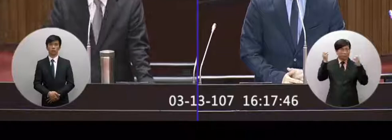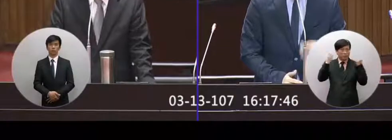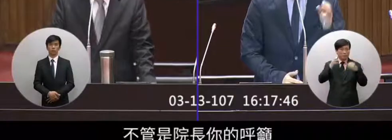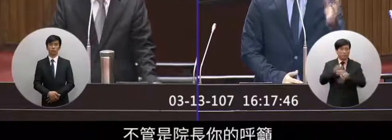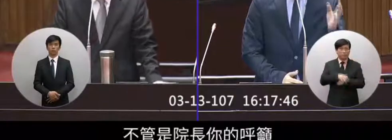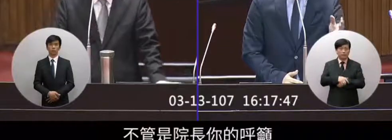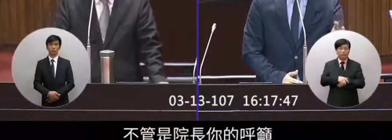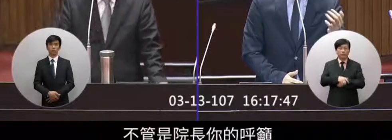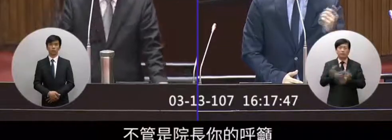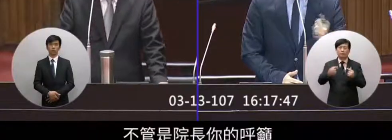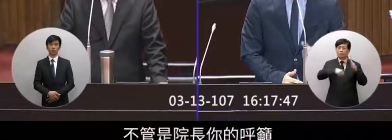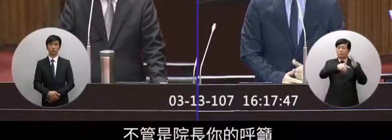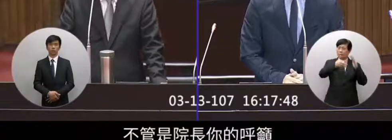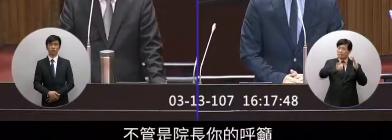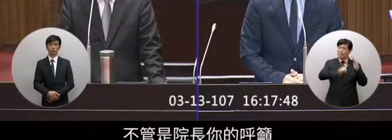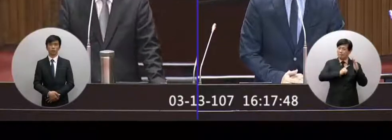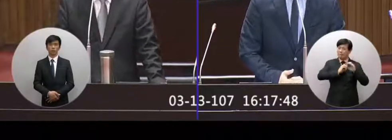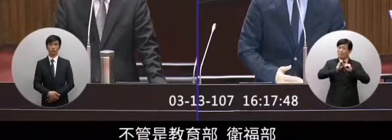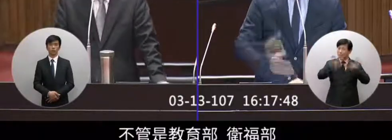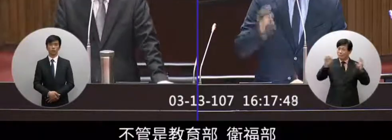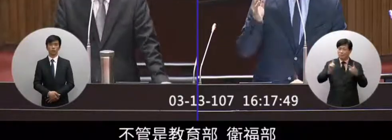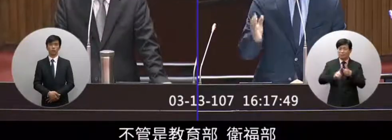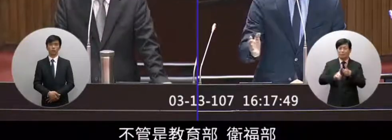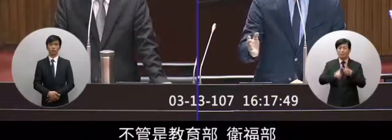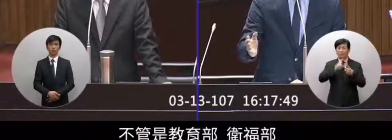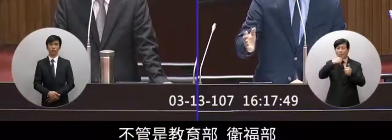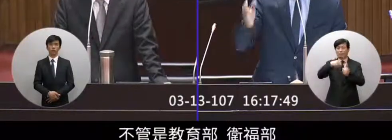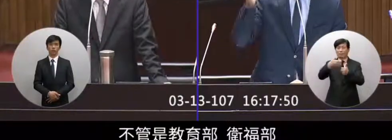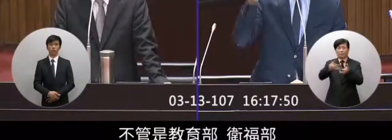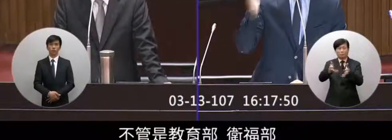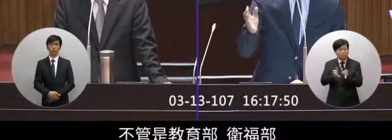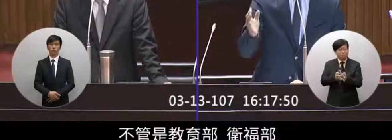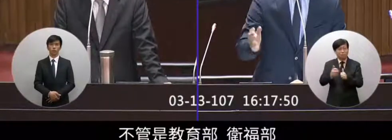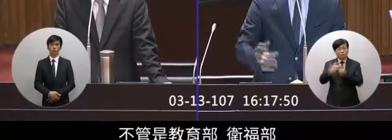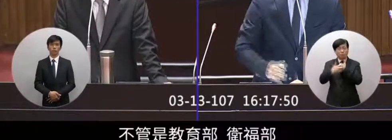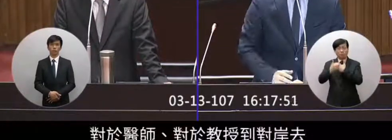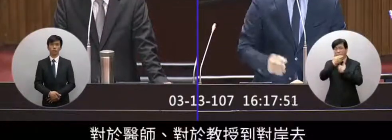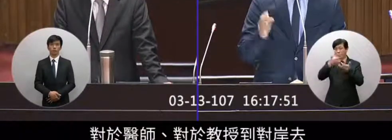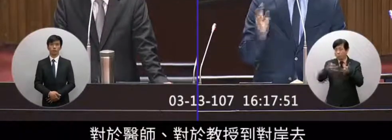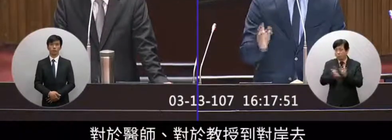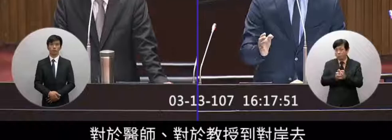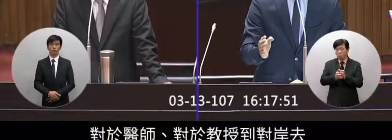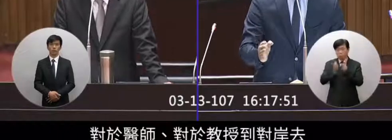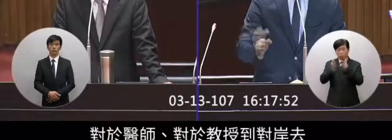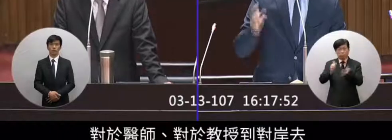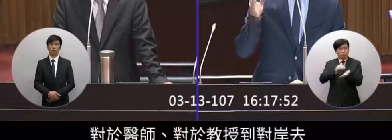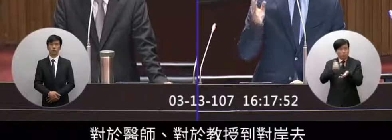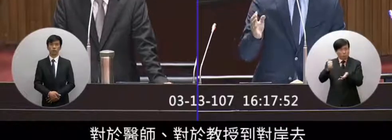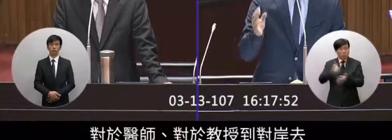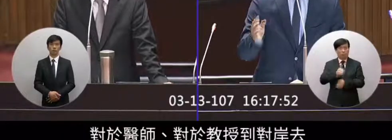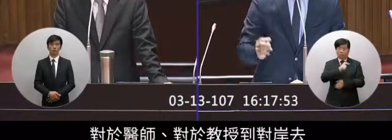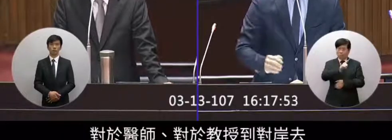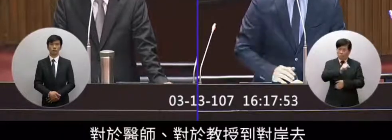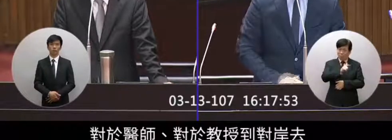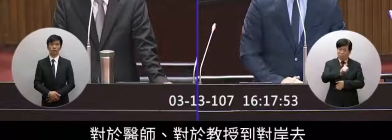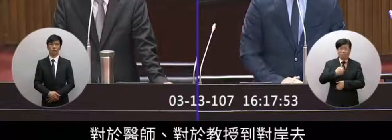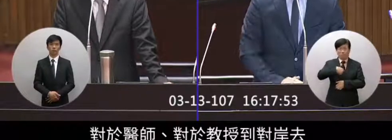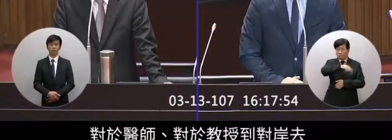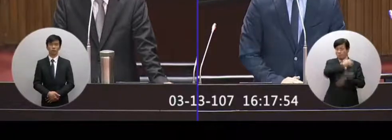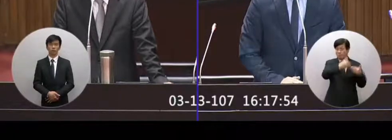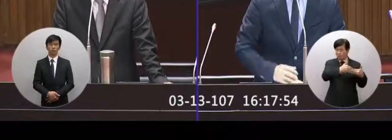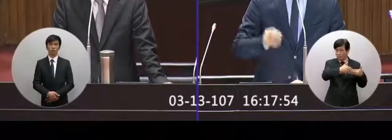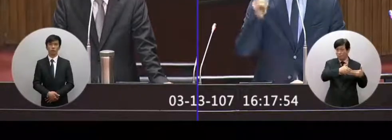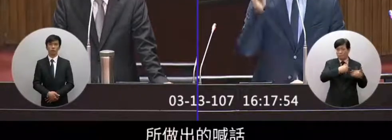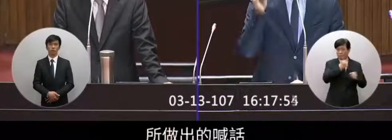息，不管是院长你的呼吁，不管是教育部、卫福部对于医师、对于教授到对